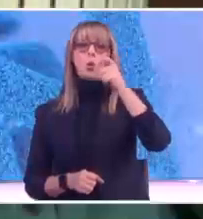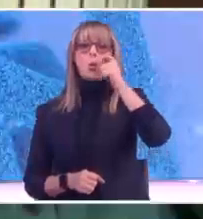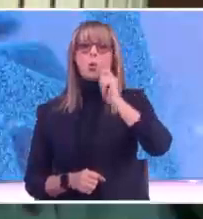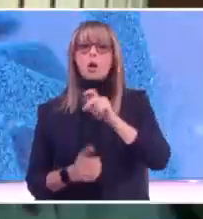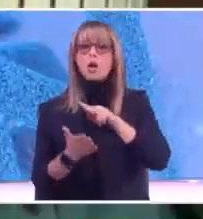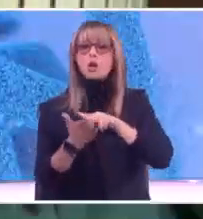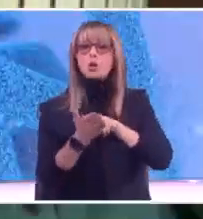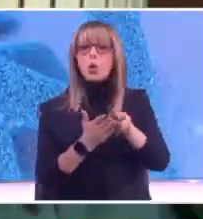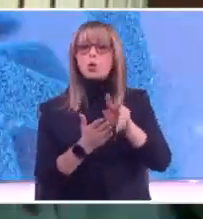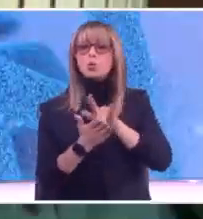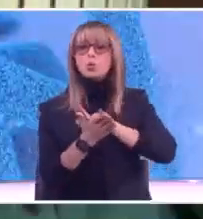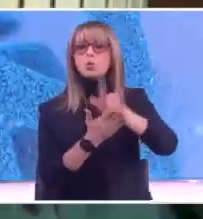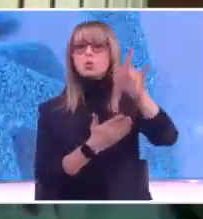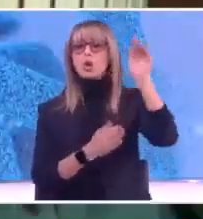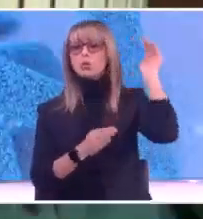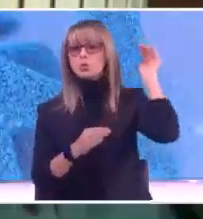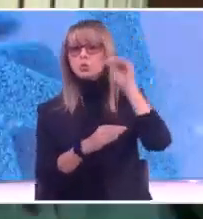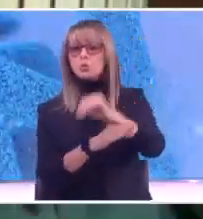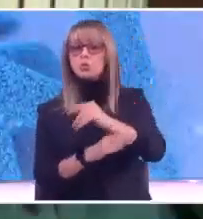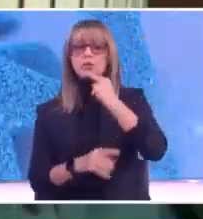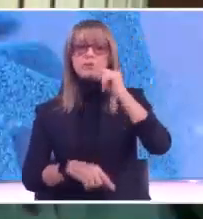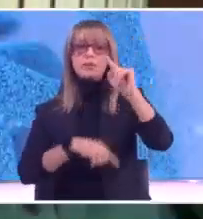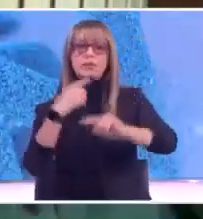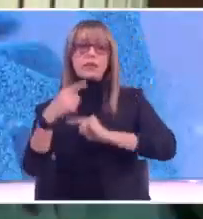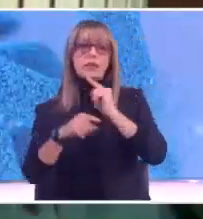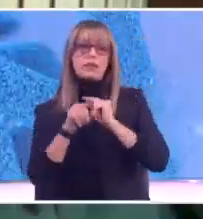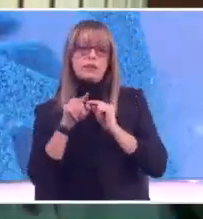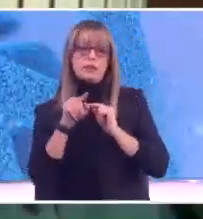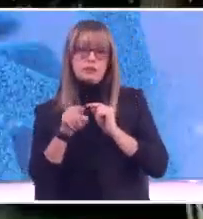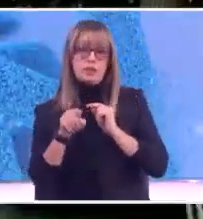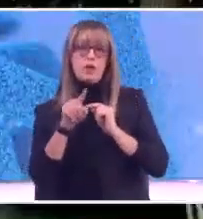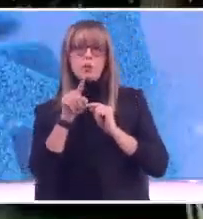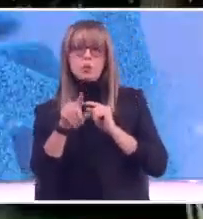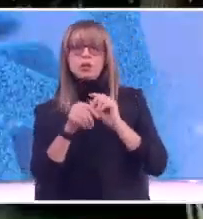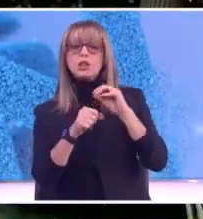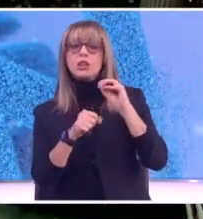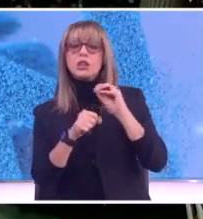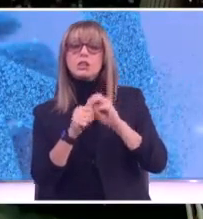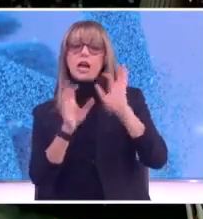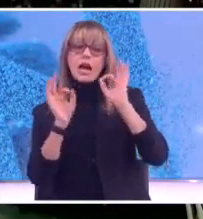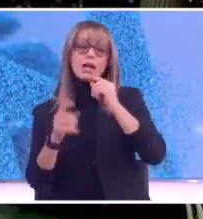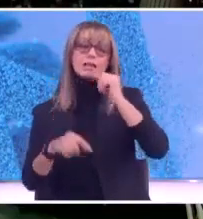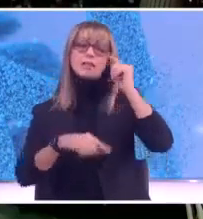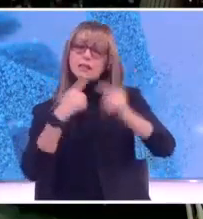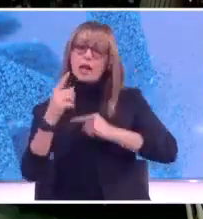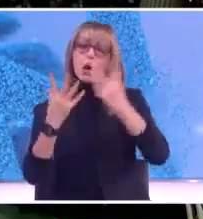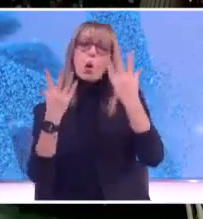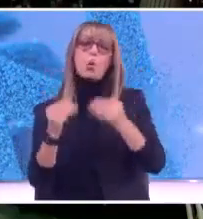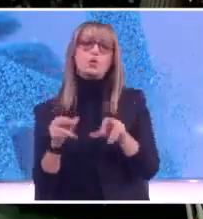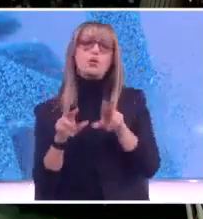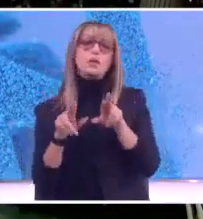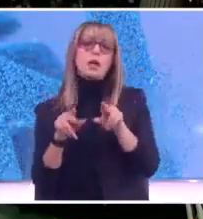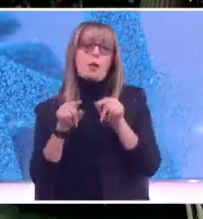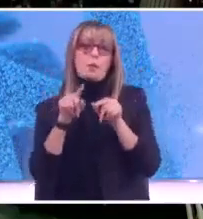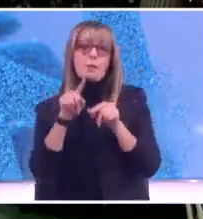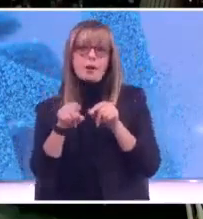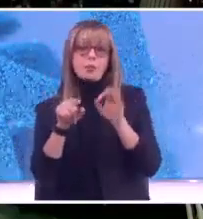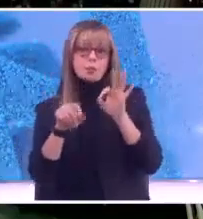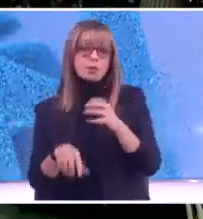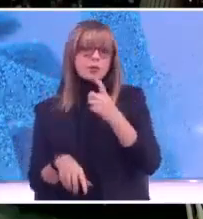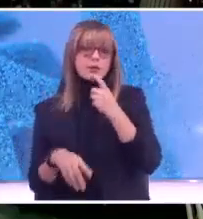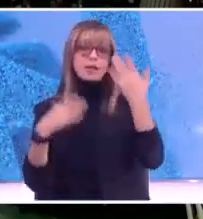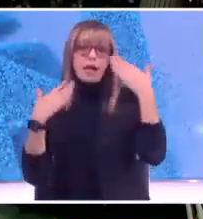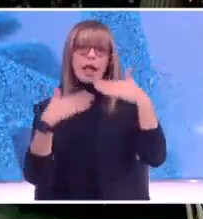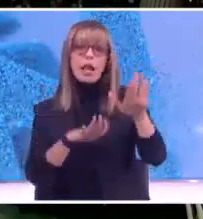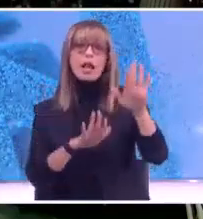yolcu uçağının düşürülmesinin yıl dönümü. Ve bu yıl dönümü için her yıl olduğu gibi bu yılda aslında